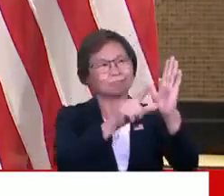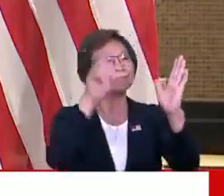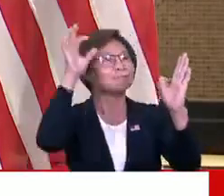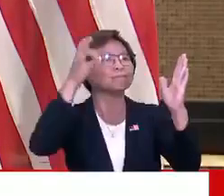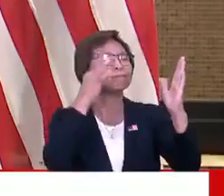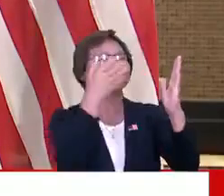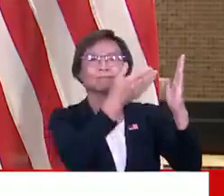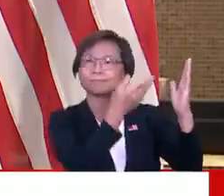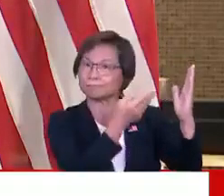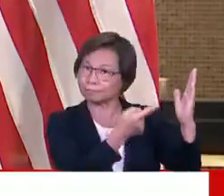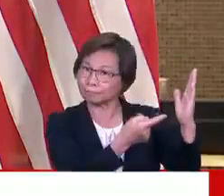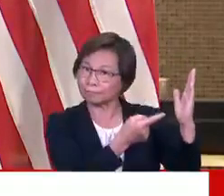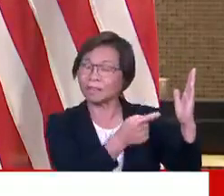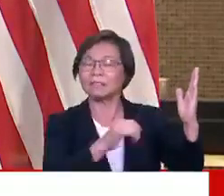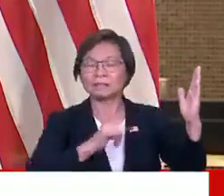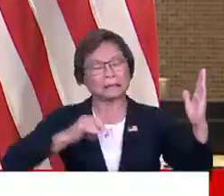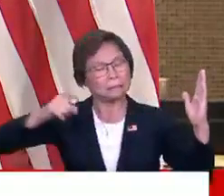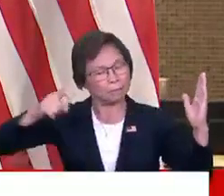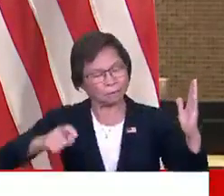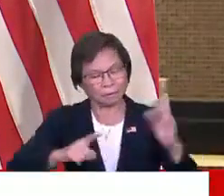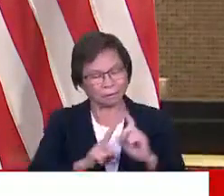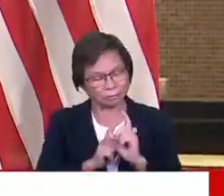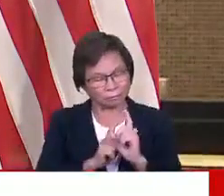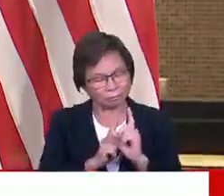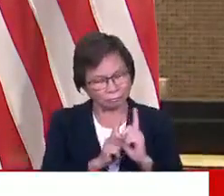dan saya tiba